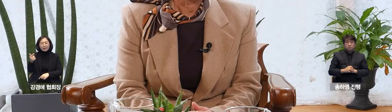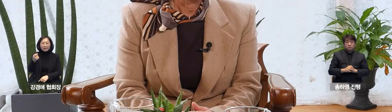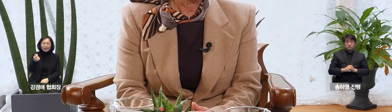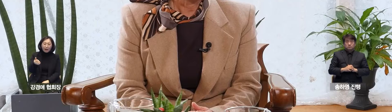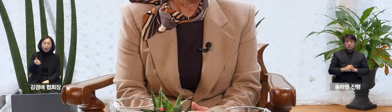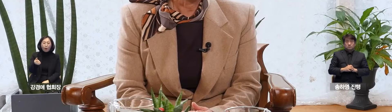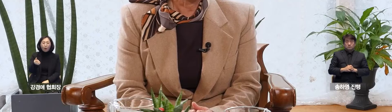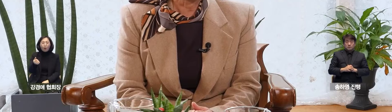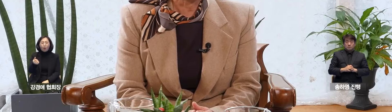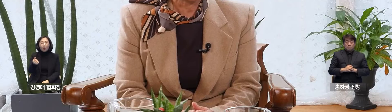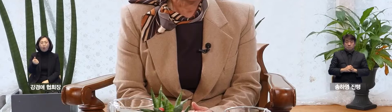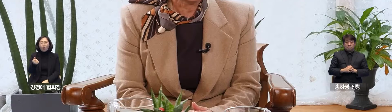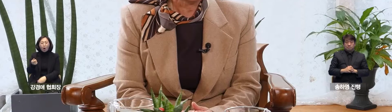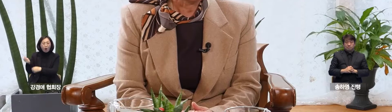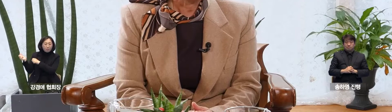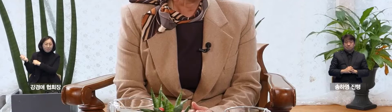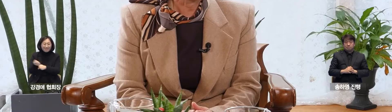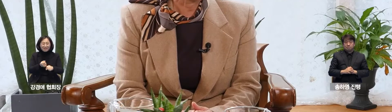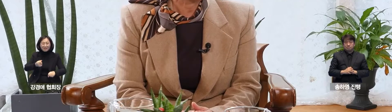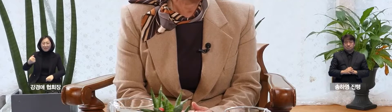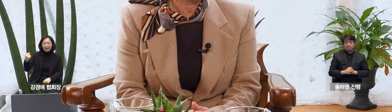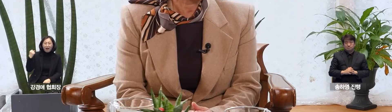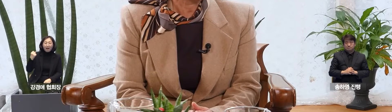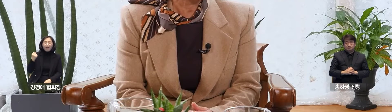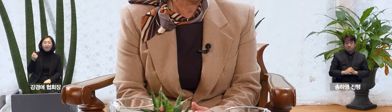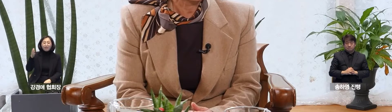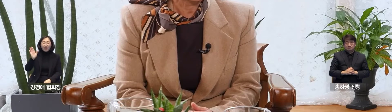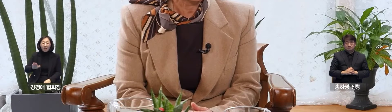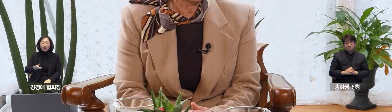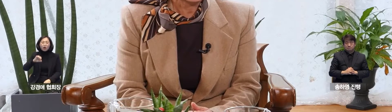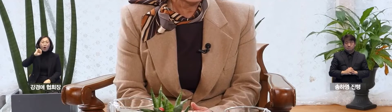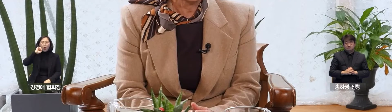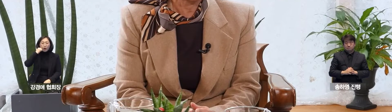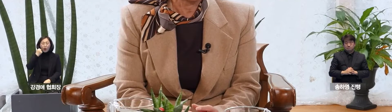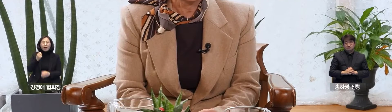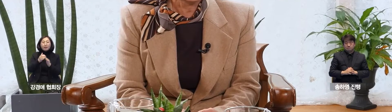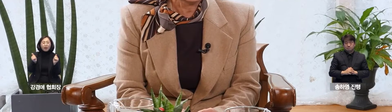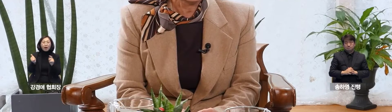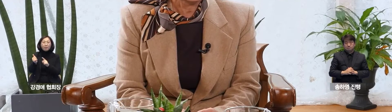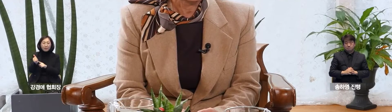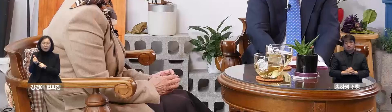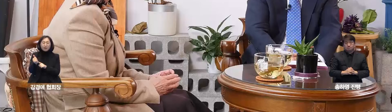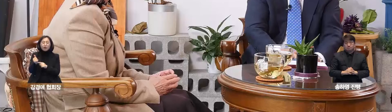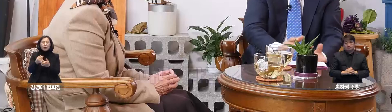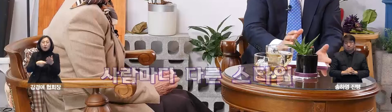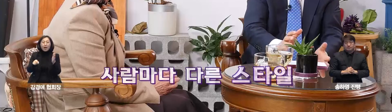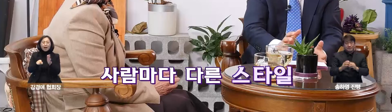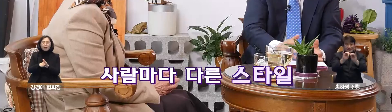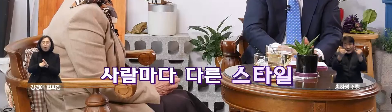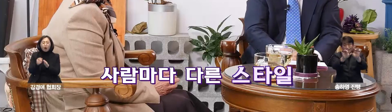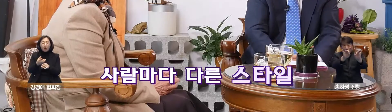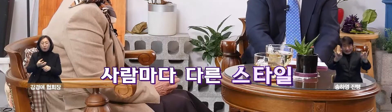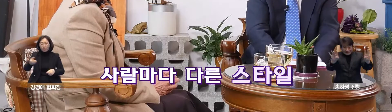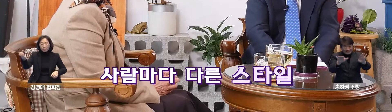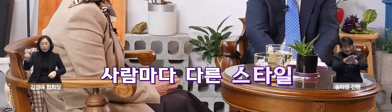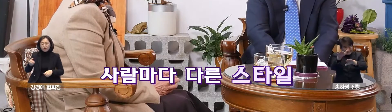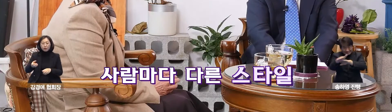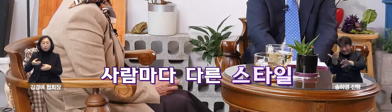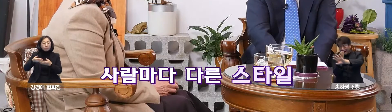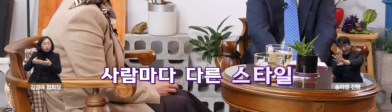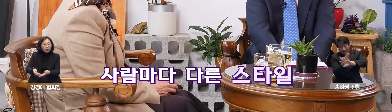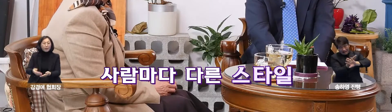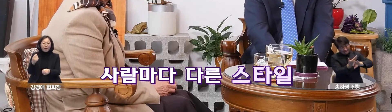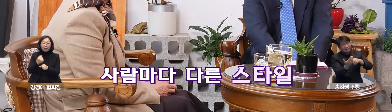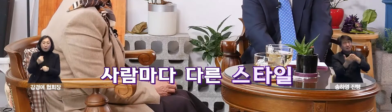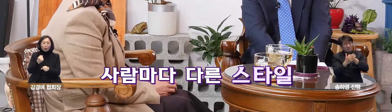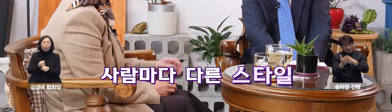그래서 스윙 힘은 좋은데 큰 스윙을 어려워하시는 분들을 위해서 헤드를 무겁게. 사람마다 다 스타일이 다르니까. 네,